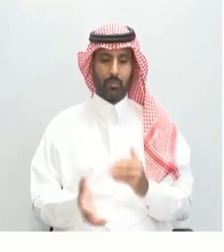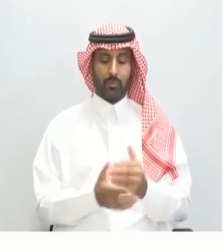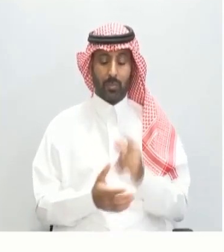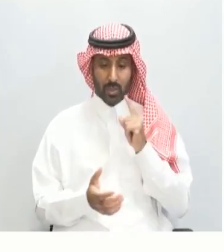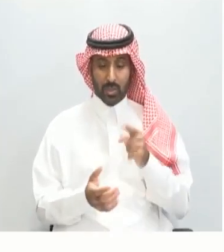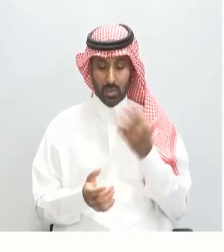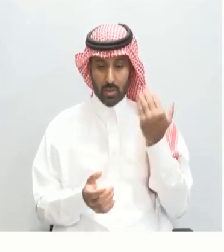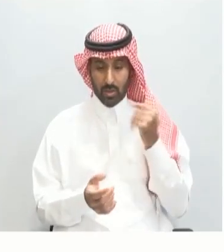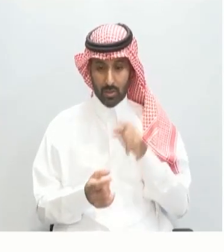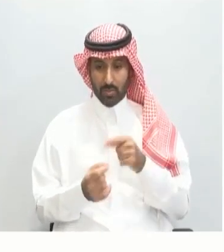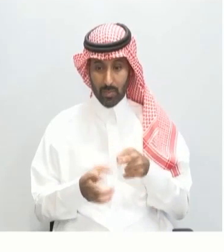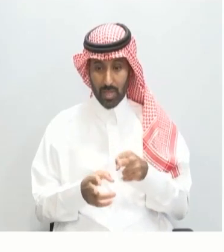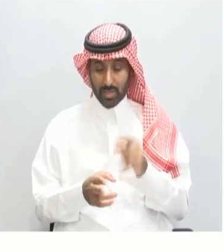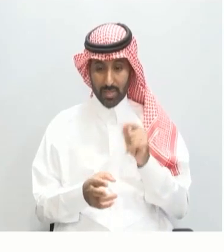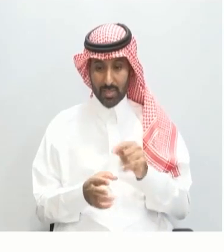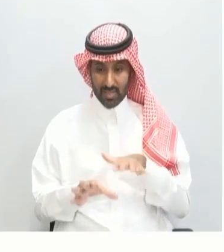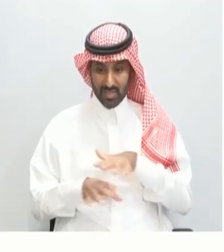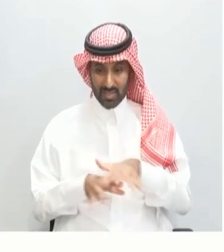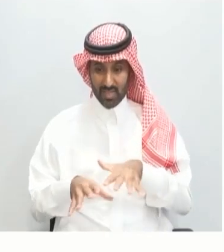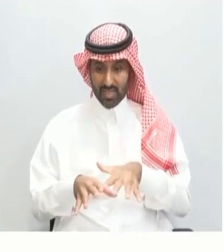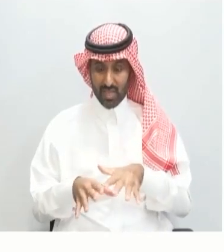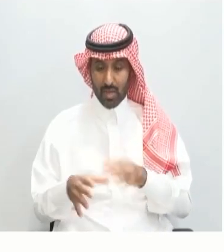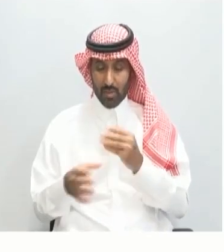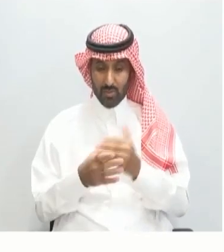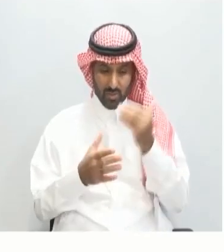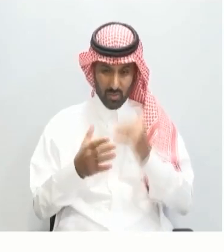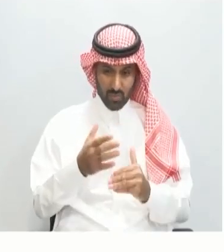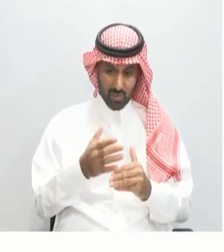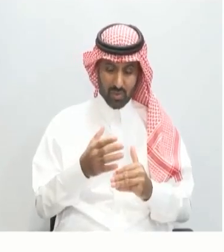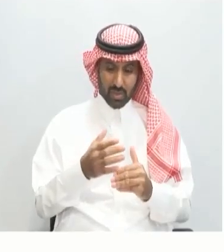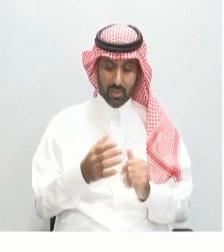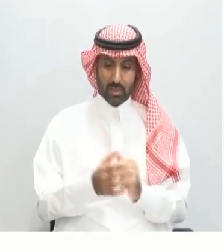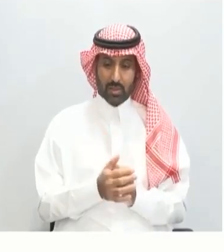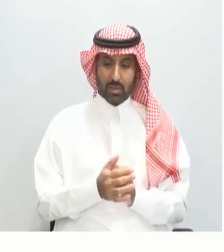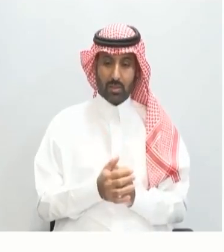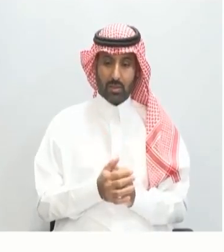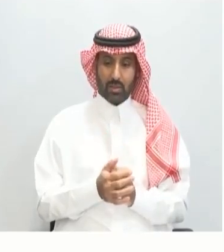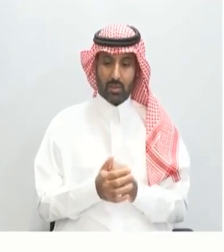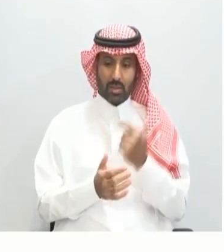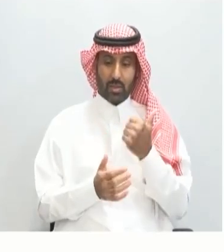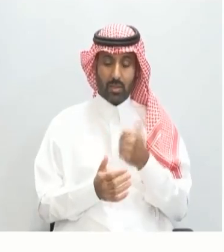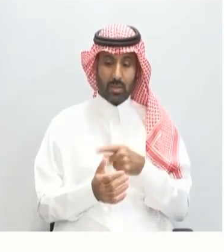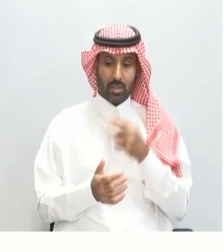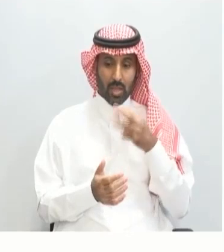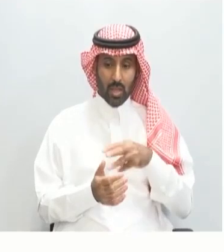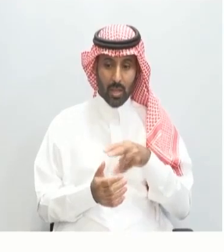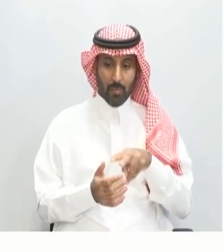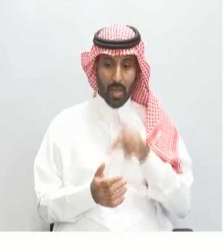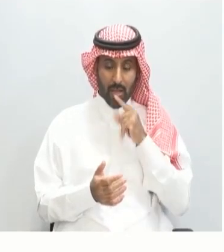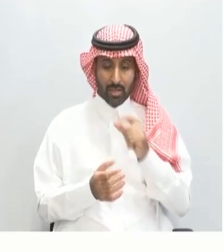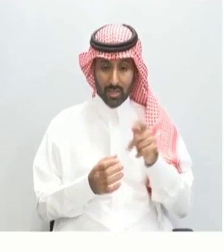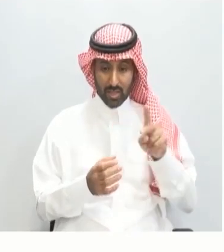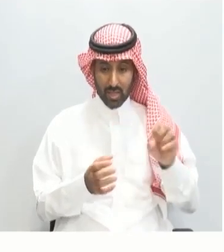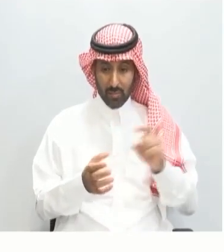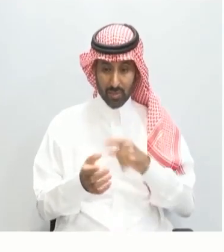والنقطه التي يحدث فيها الزلزال تكون على عمق عاده ما يقارب الست مئه كيلو